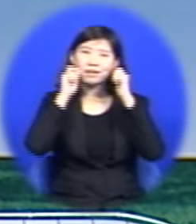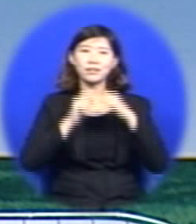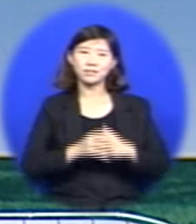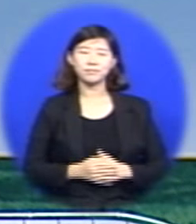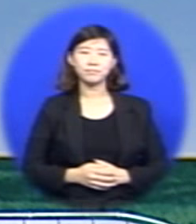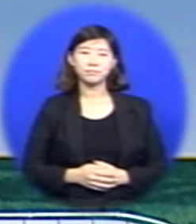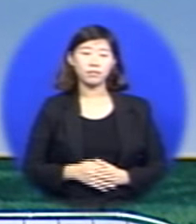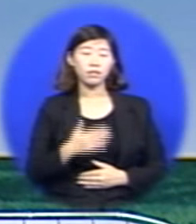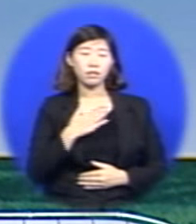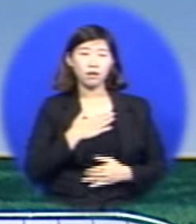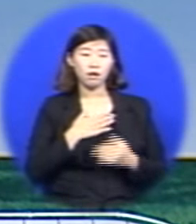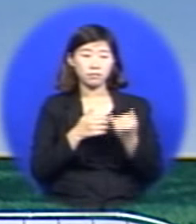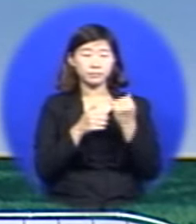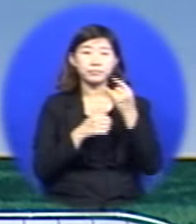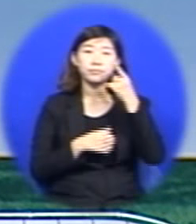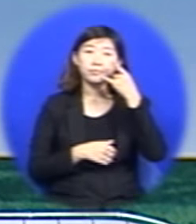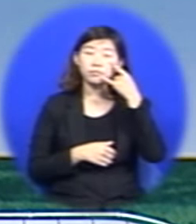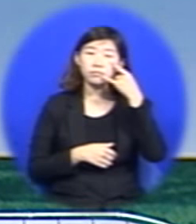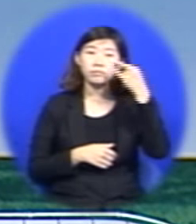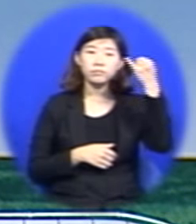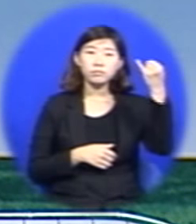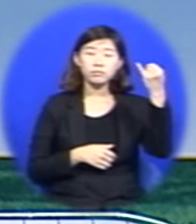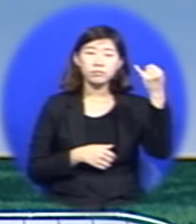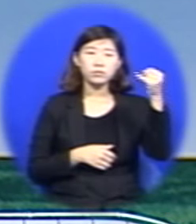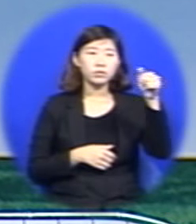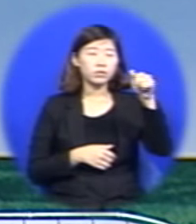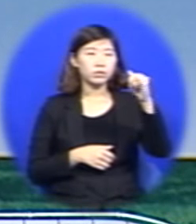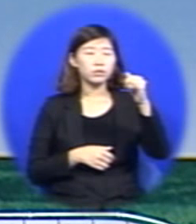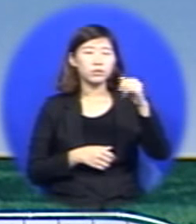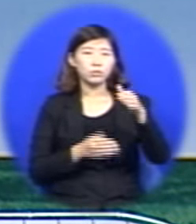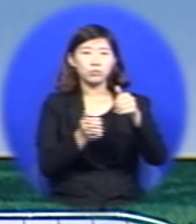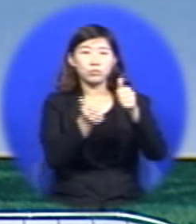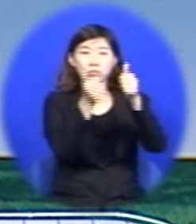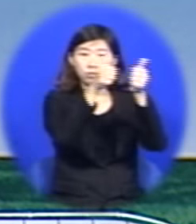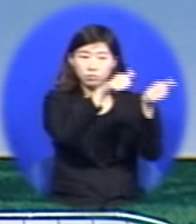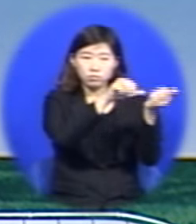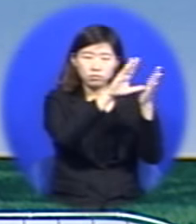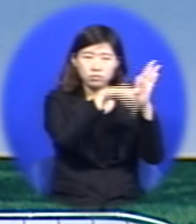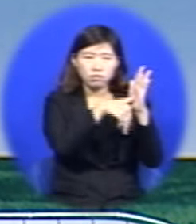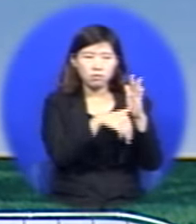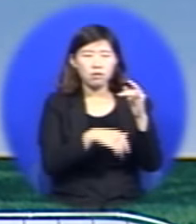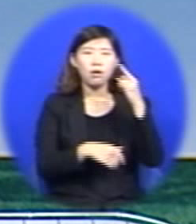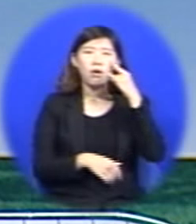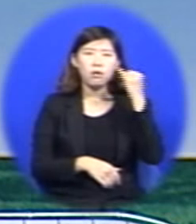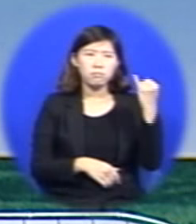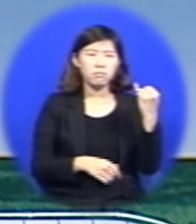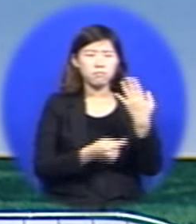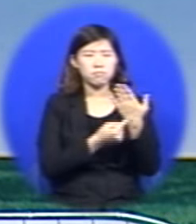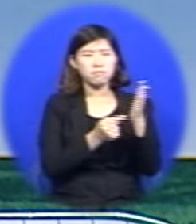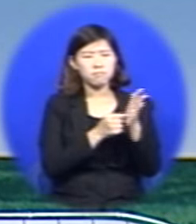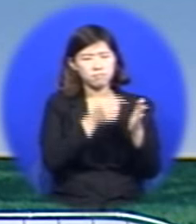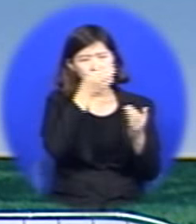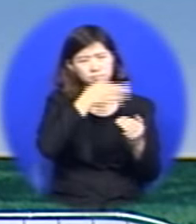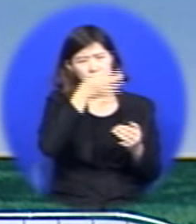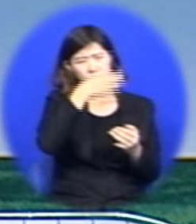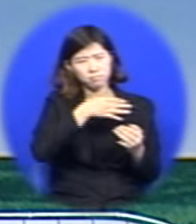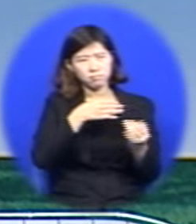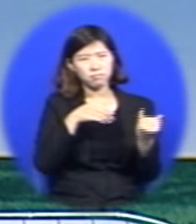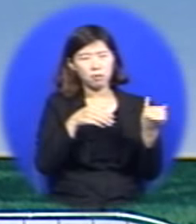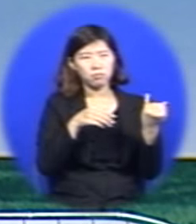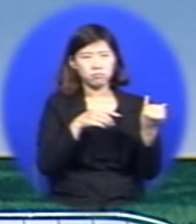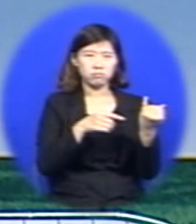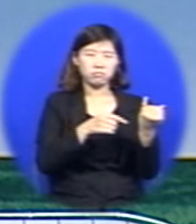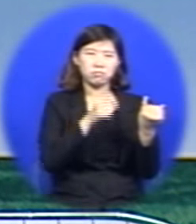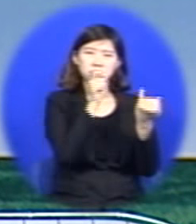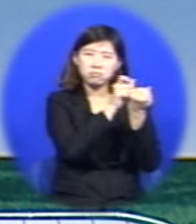돌아가실 때 어머님을 굉장히 힘들게 하셨던 분들이 있으세요. 오랜 세월이 지나서 그분을 만날